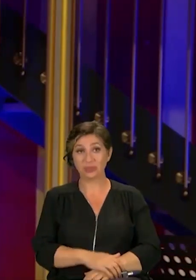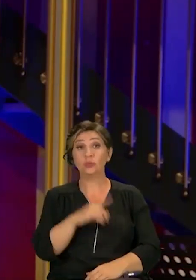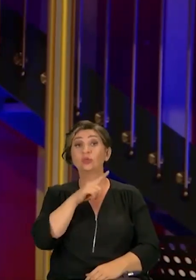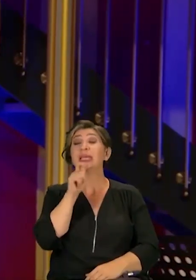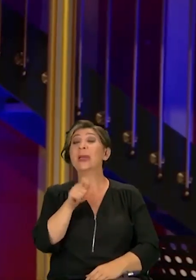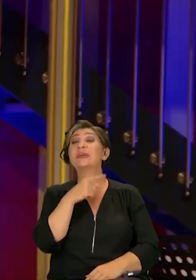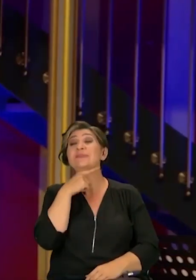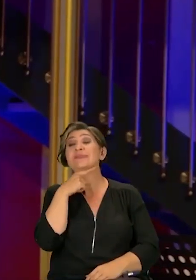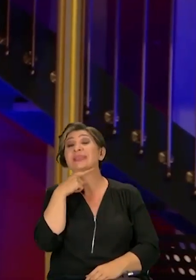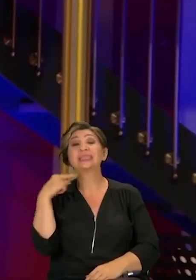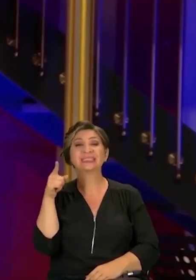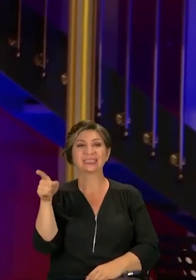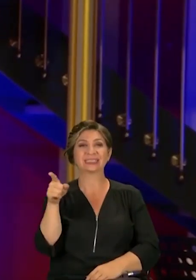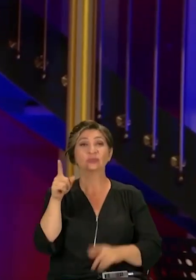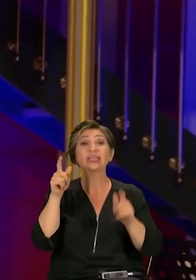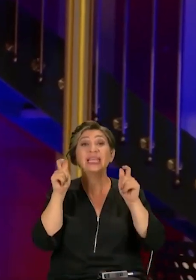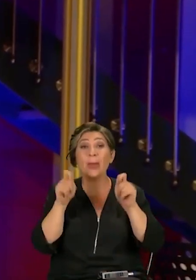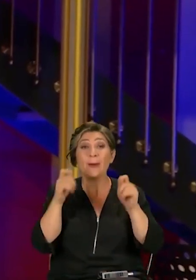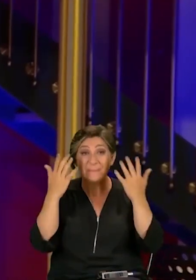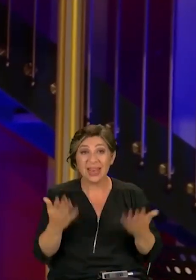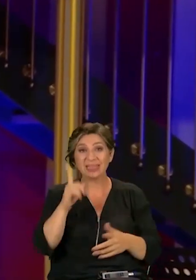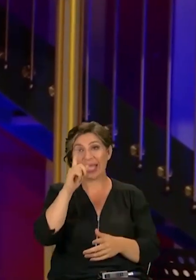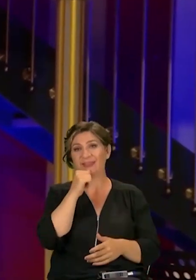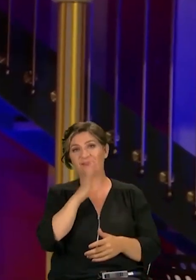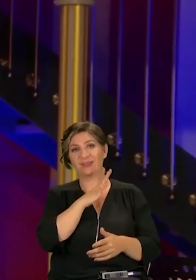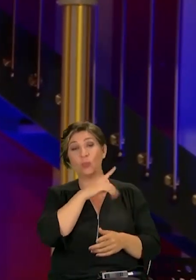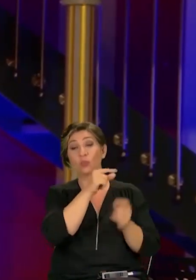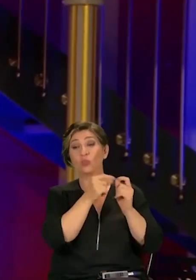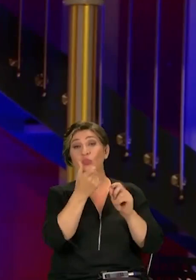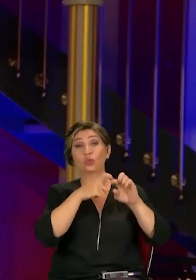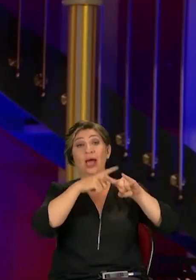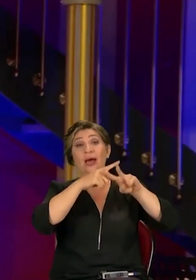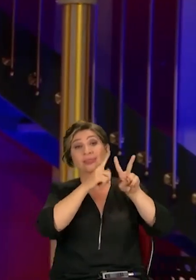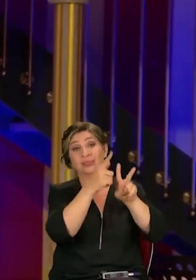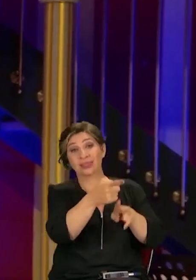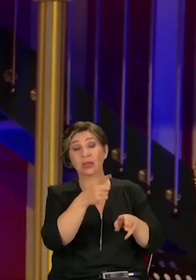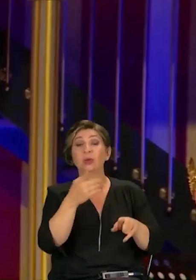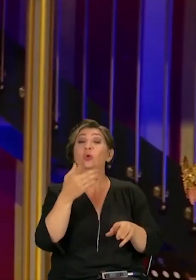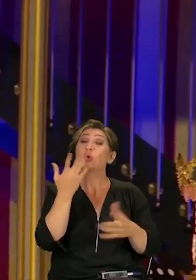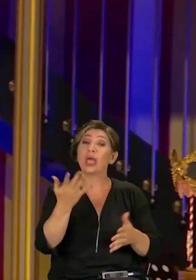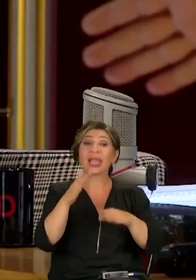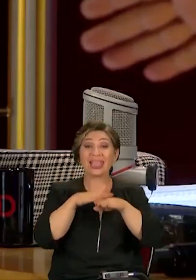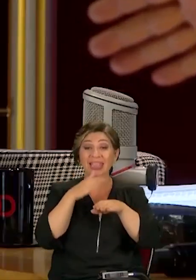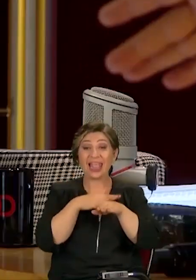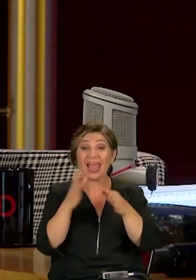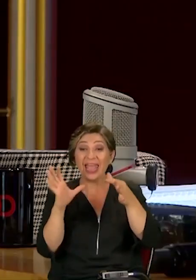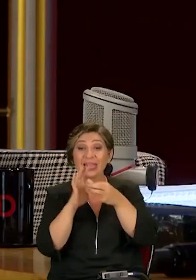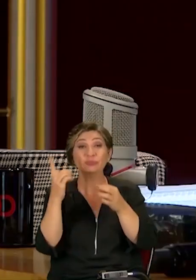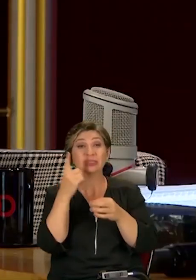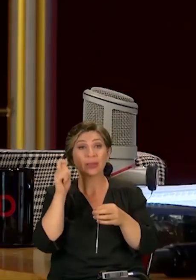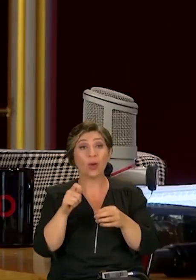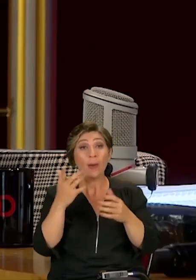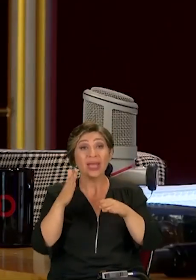Bunu yapmana imkan yok. Bunu yapabilen tek bir adam var, Burhan. Guya kedilerle ilgili bir şey yapılıyor